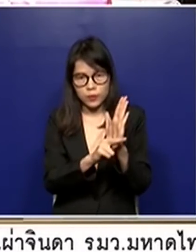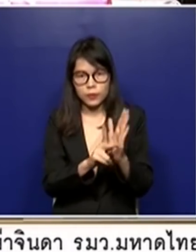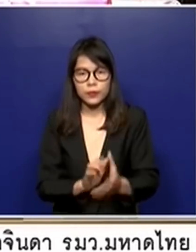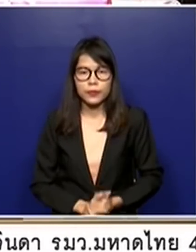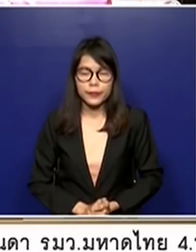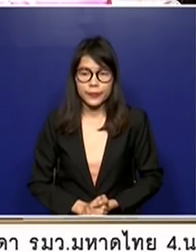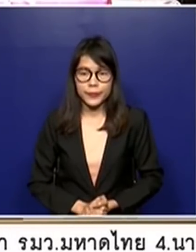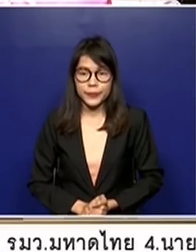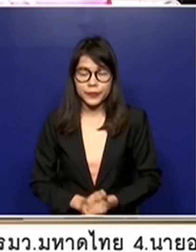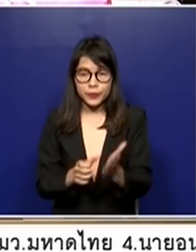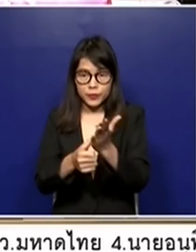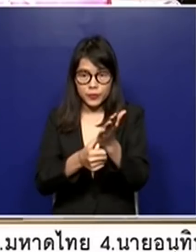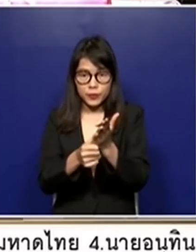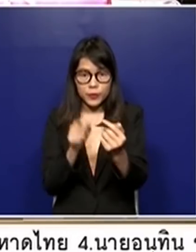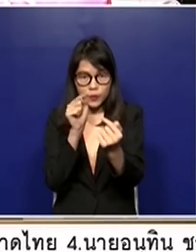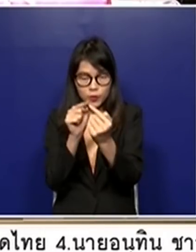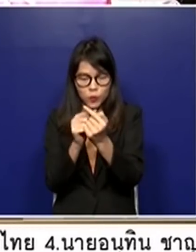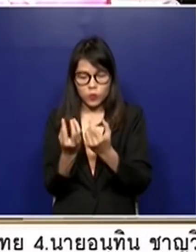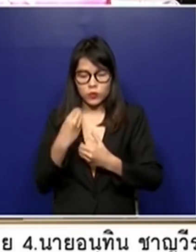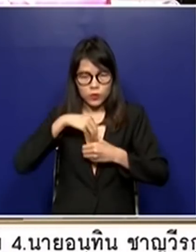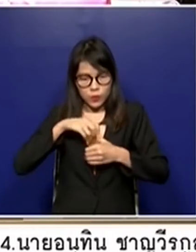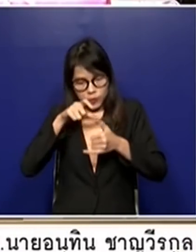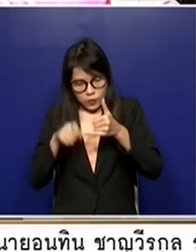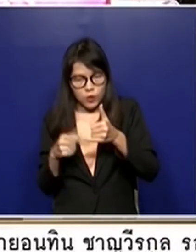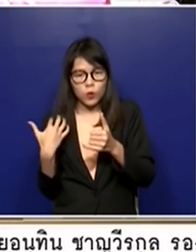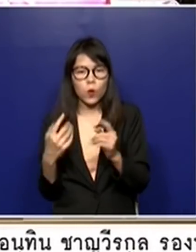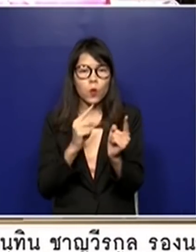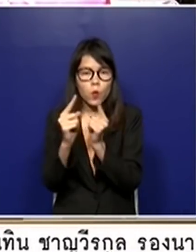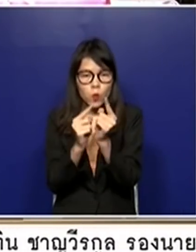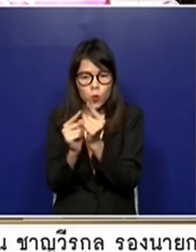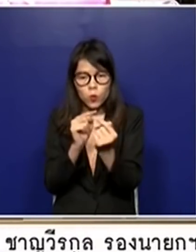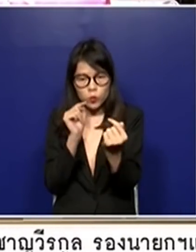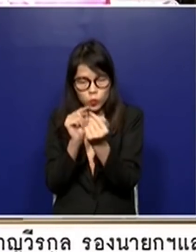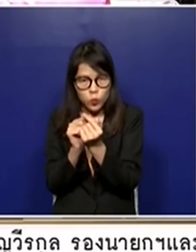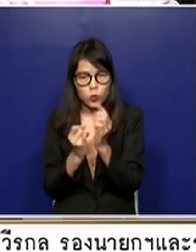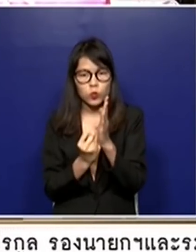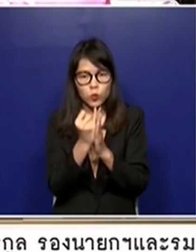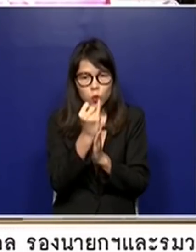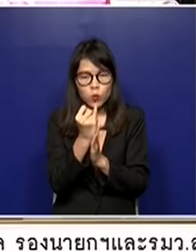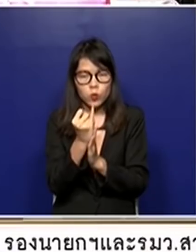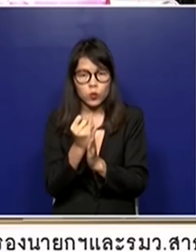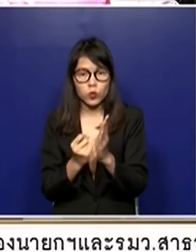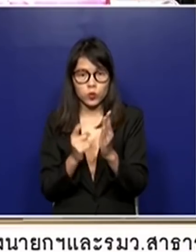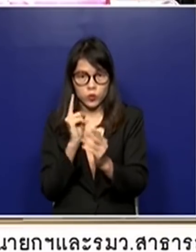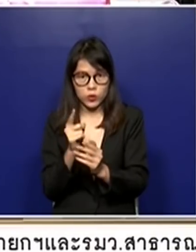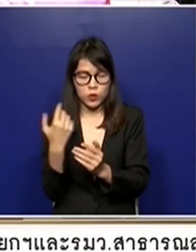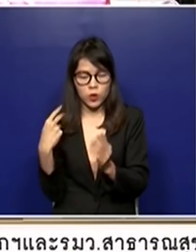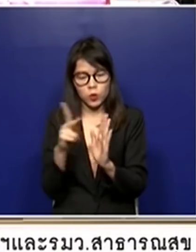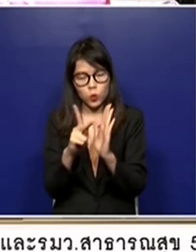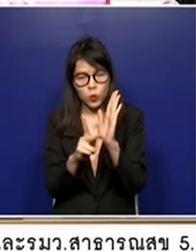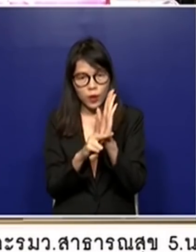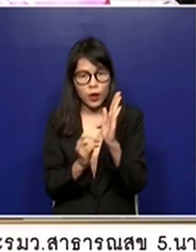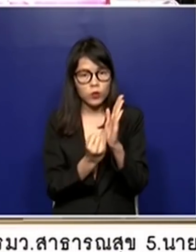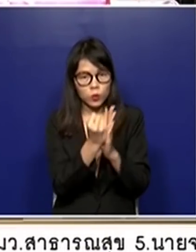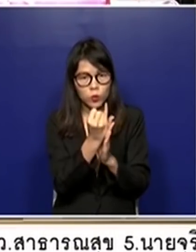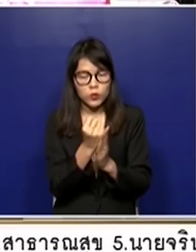นึกก็คือเราก็มาคุยกันครับว่าถ้ามันถูกและมันชอบด้วยข้อกฎหมายแล้วเนี่ยแล้วมันก็